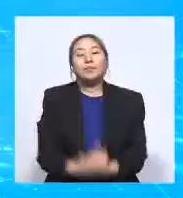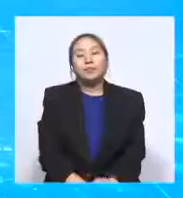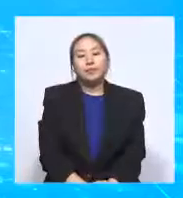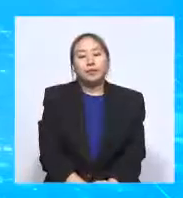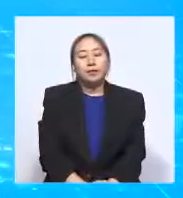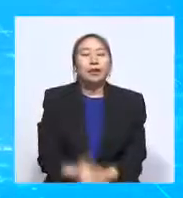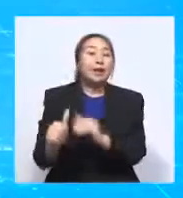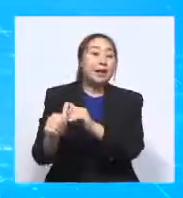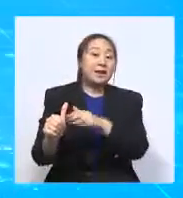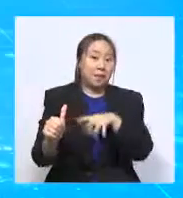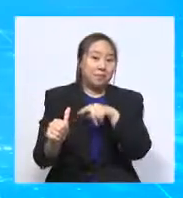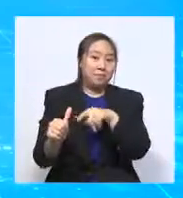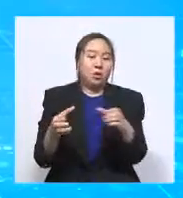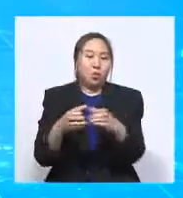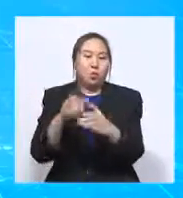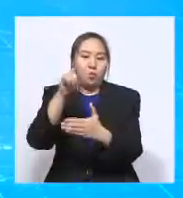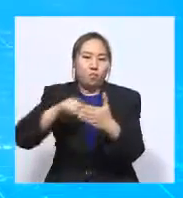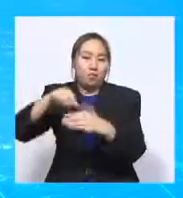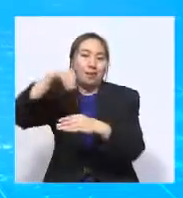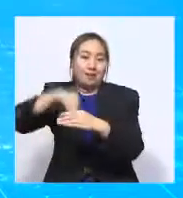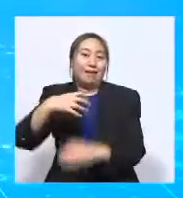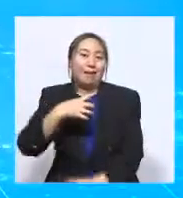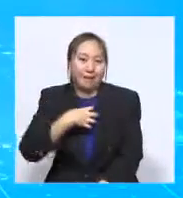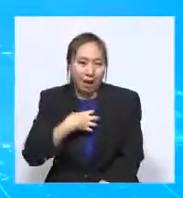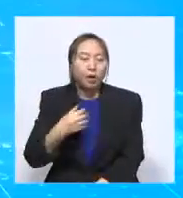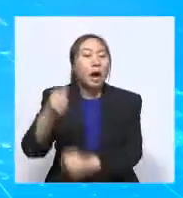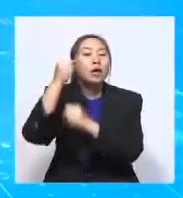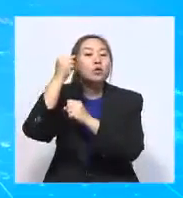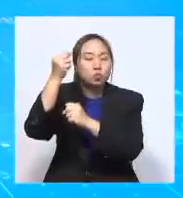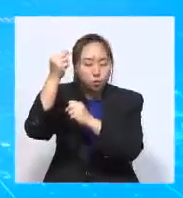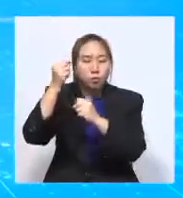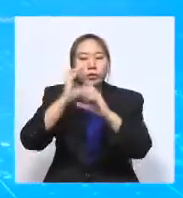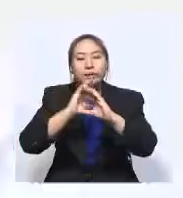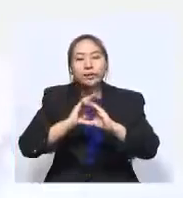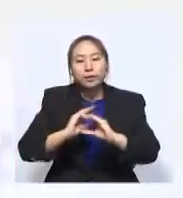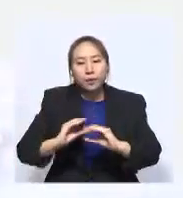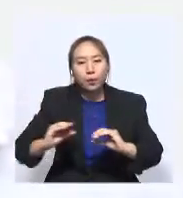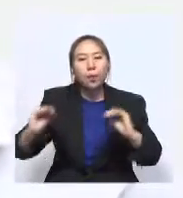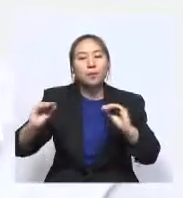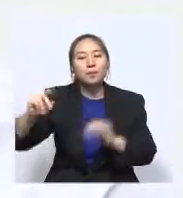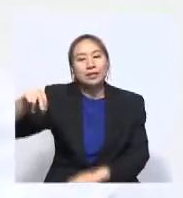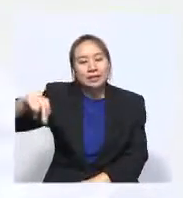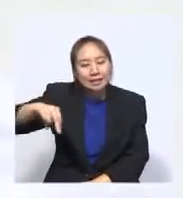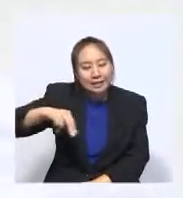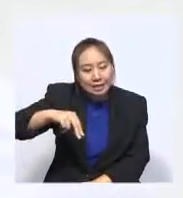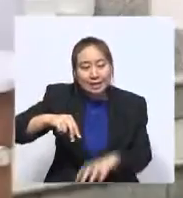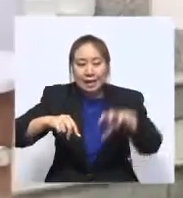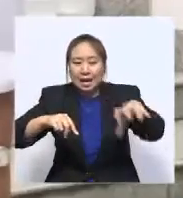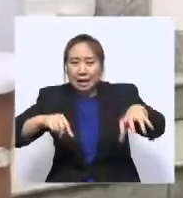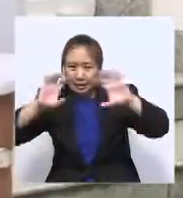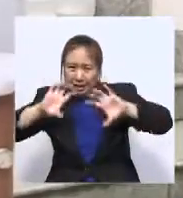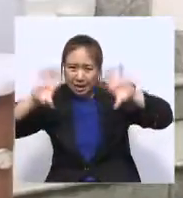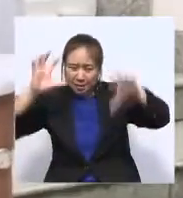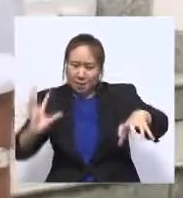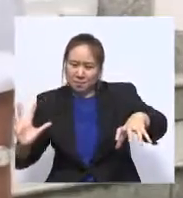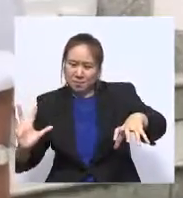โรมค่ะแกนนำของกลุ่มคนอยากเลือกตั้งก็บอกนะคะว่าการชุมนุมเนี่ยจะเป็นไปด้วยความสงบจะเดินขบวนไปให้ใกล้ทำเนียบรัฐบาลเนี่ยก็คือม